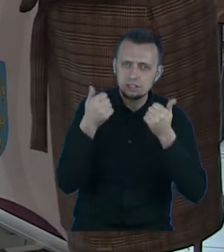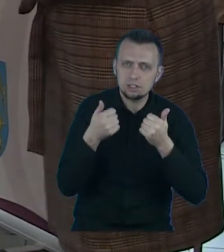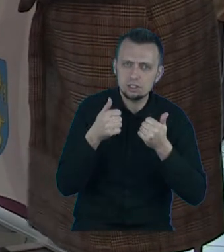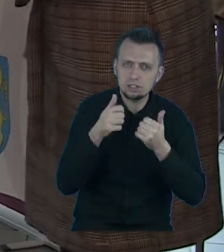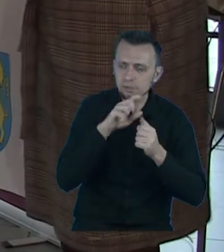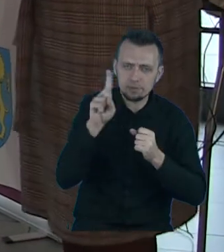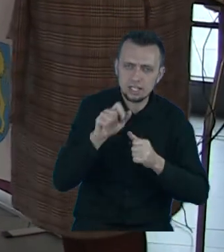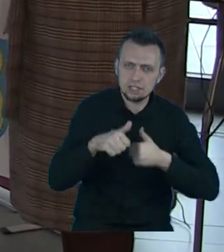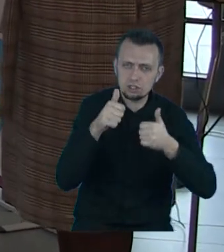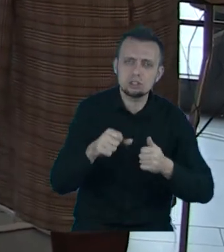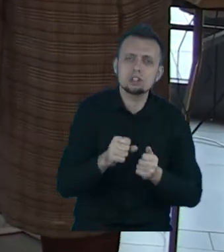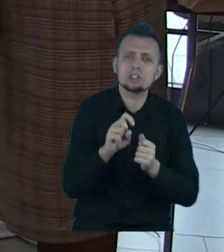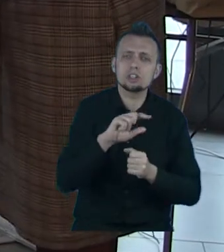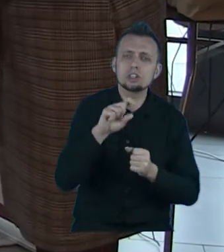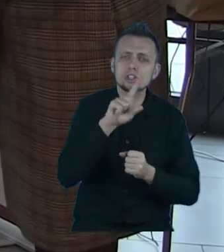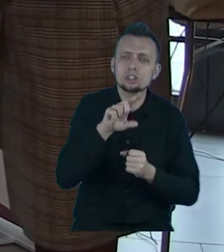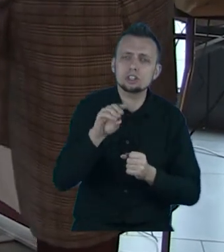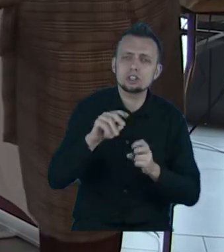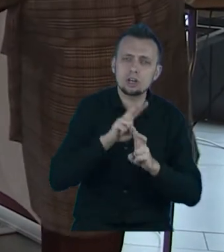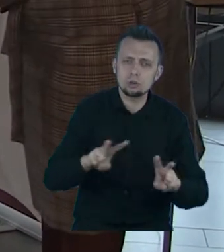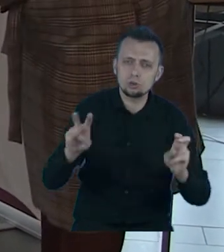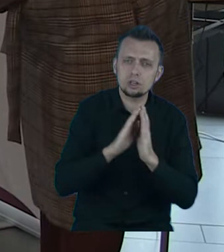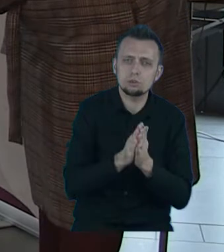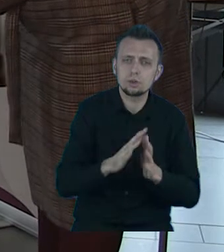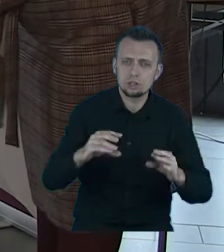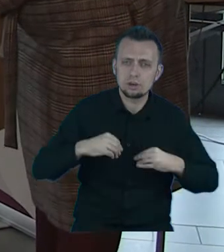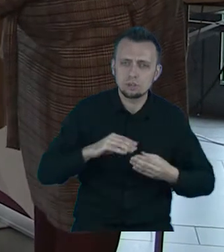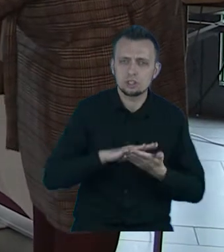Serdeczne gratulacje i proszę o przyjęcie nagrody.